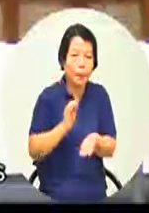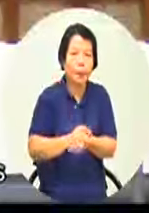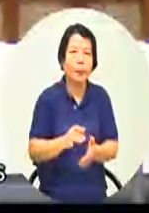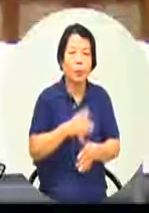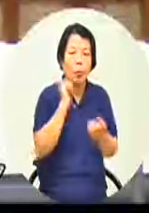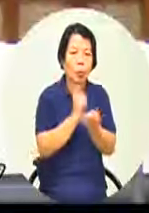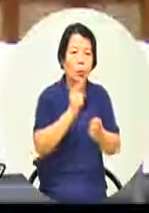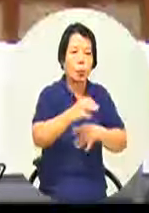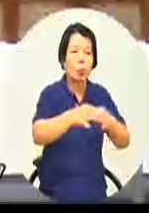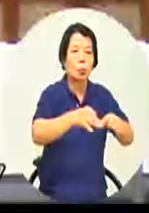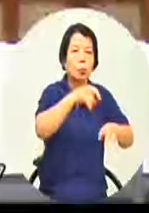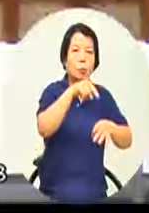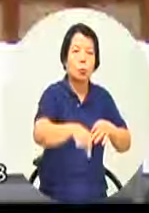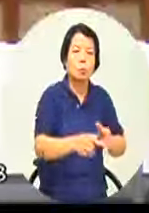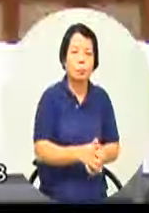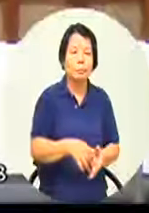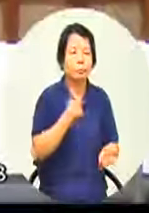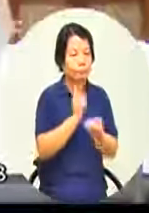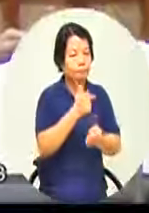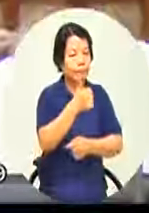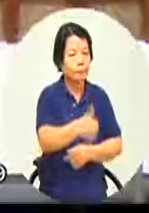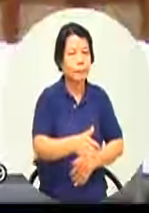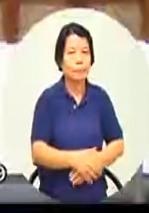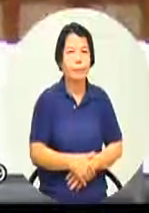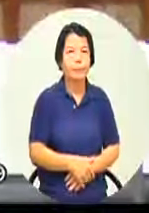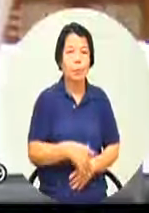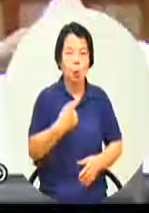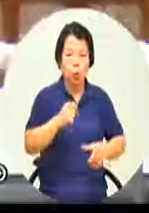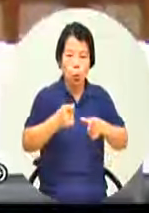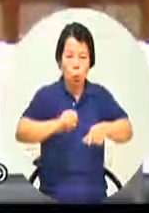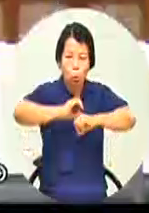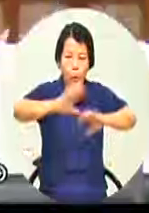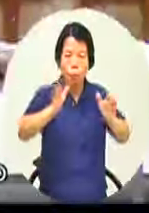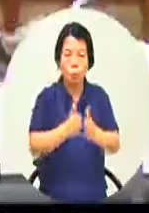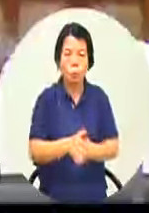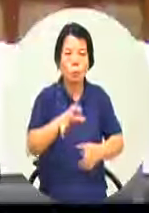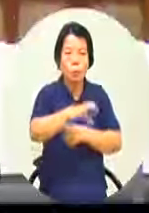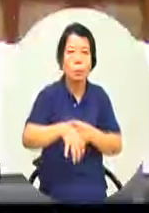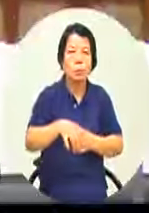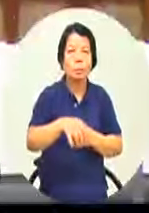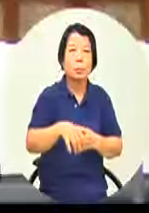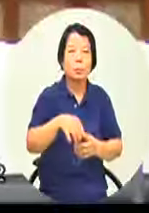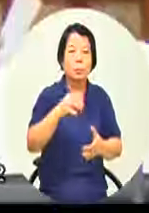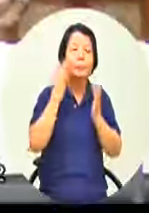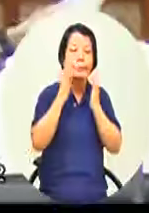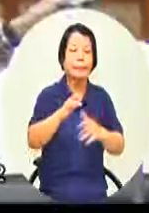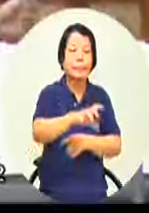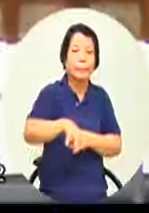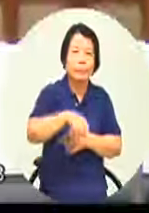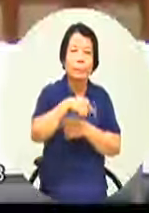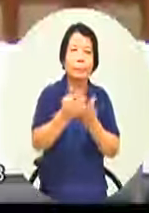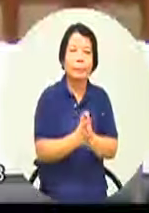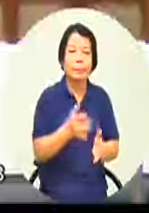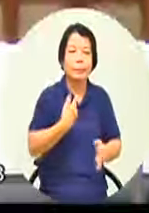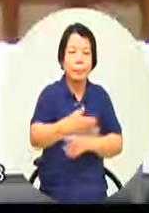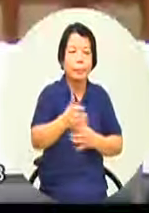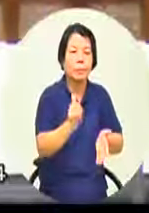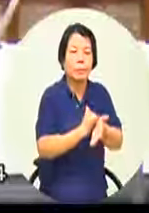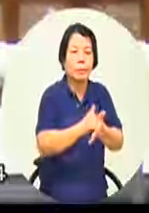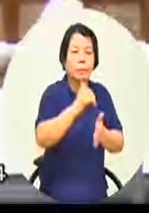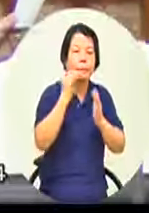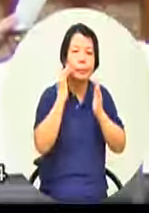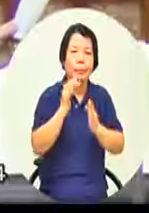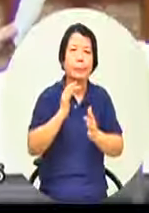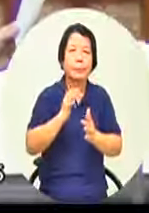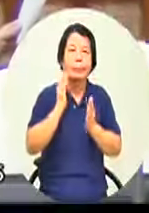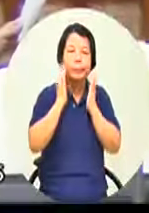对消费者绝对是一个好事。如果今天我公布出来，我这个菜农给的哦正义市场，哦我给中小市场，我给